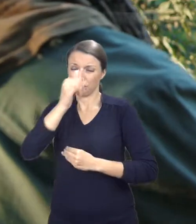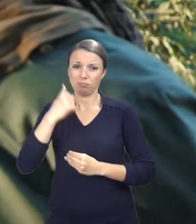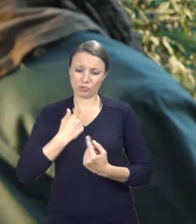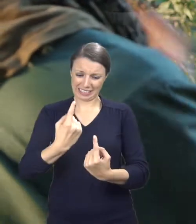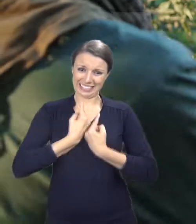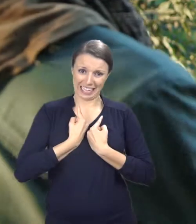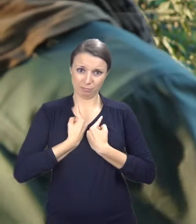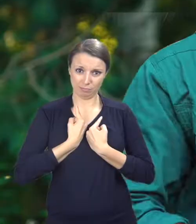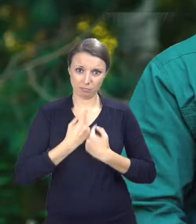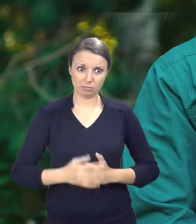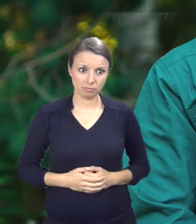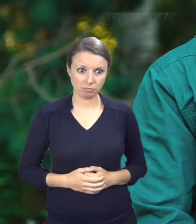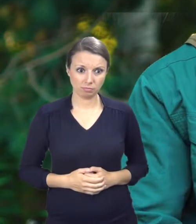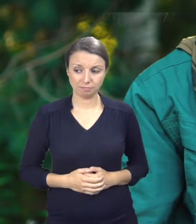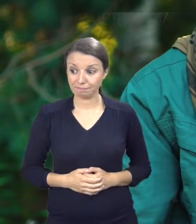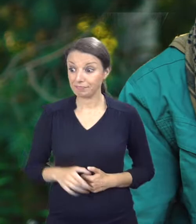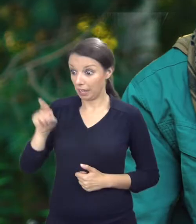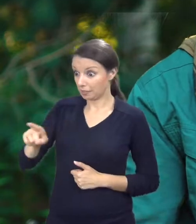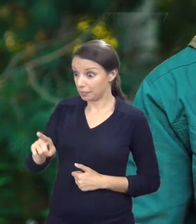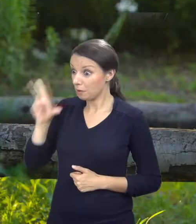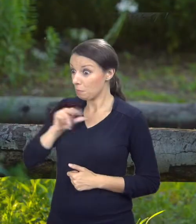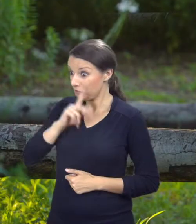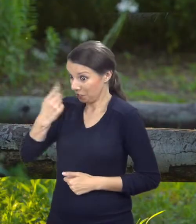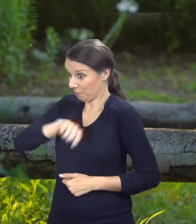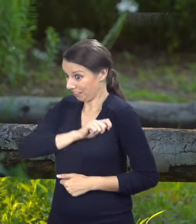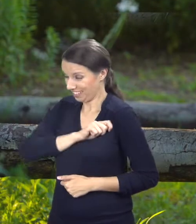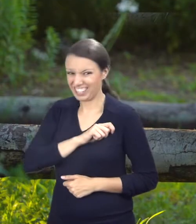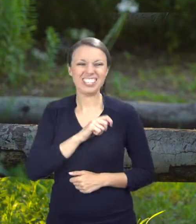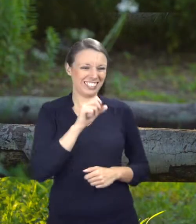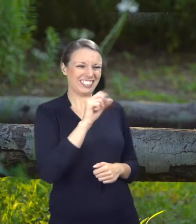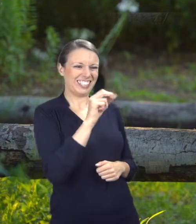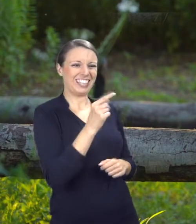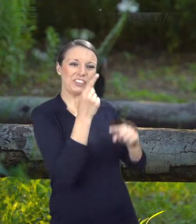hables en español? Sí, un poco. Kto to jest